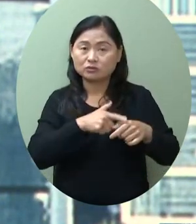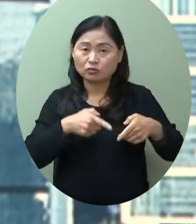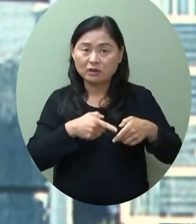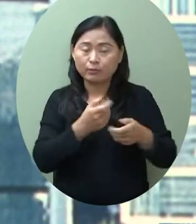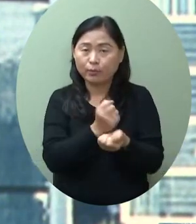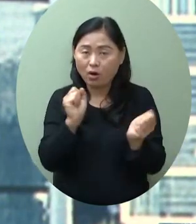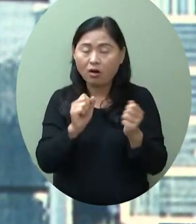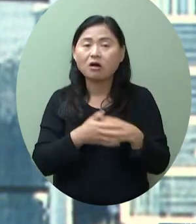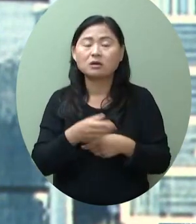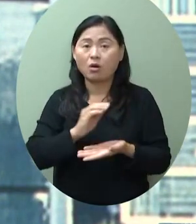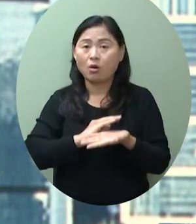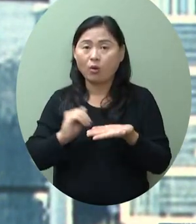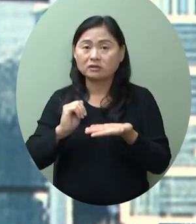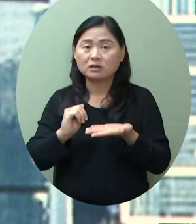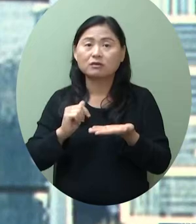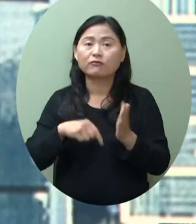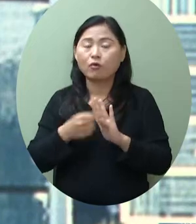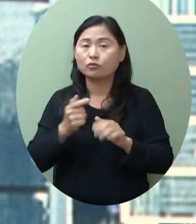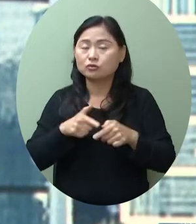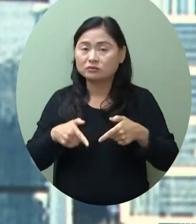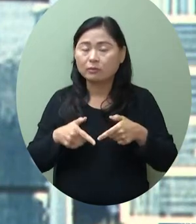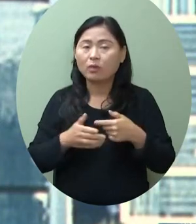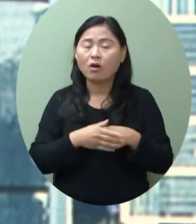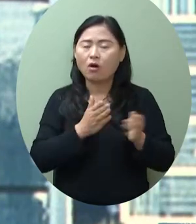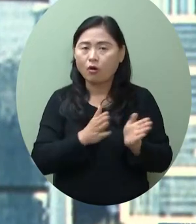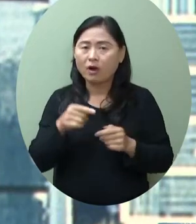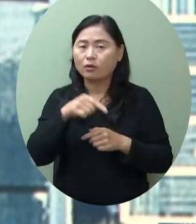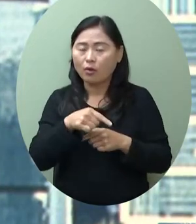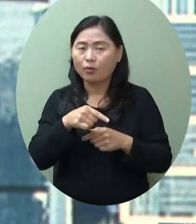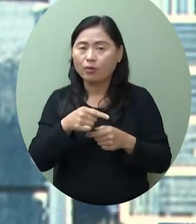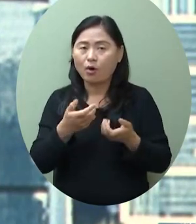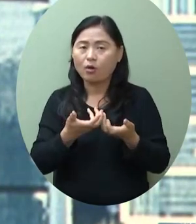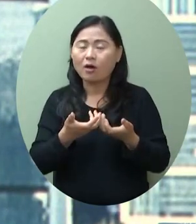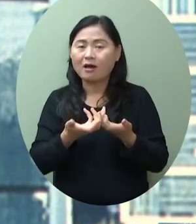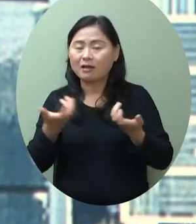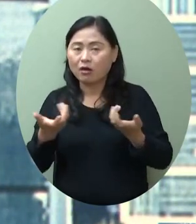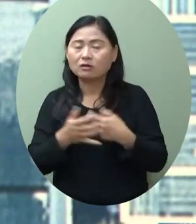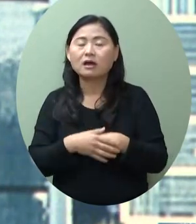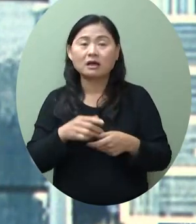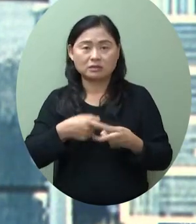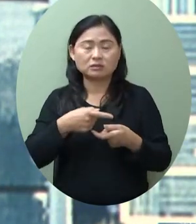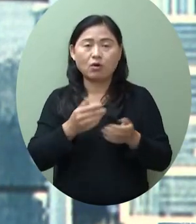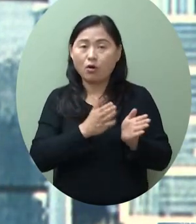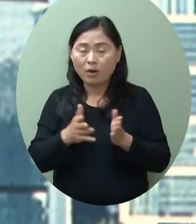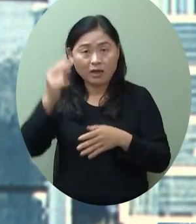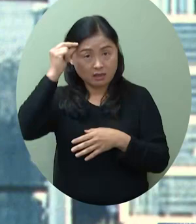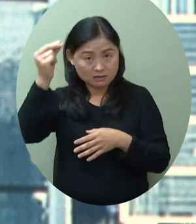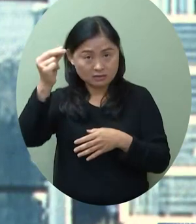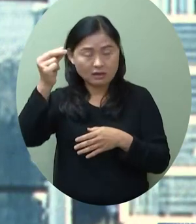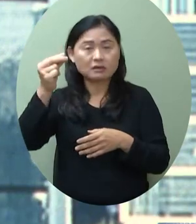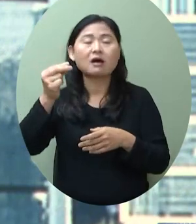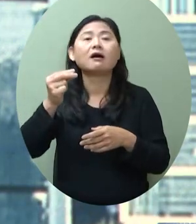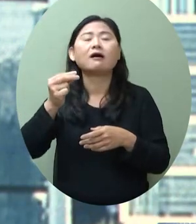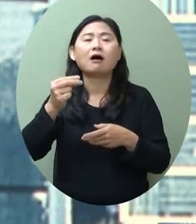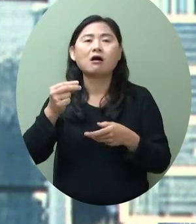出嚟咧，因為衛生防護中心喺安排佢哋離營嘅時候，又有一個安排咧，就叫7天。咁呢個7天嘅結束